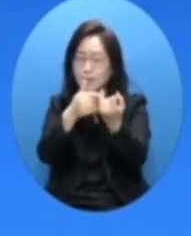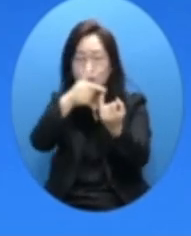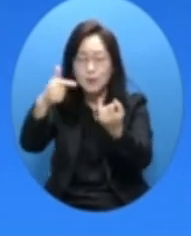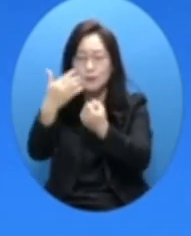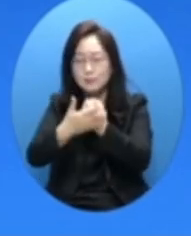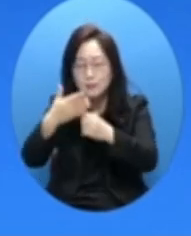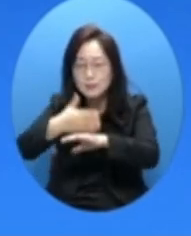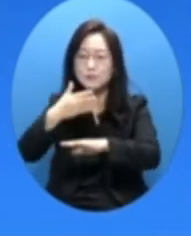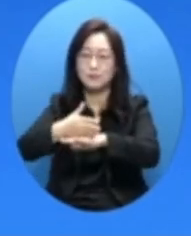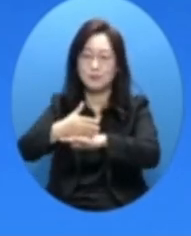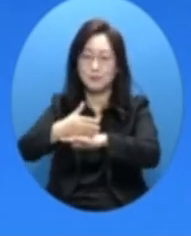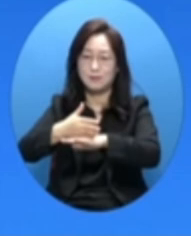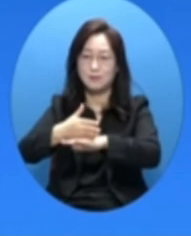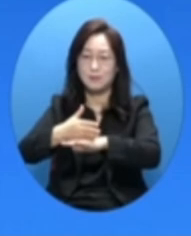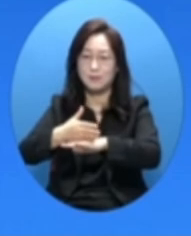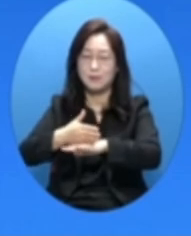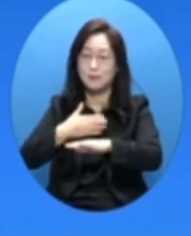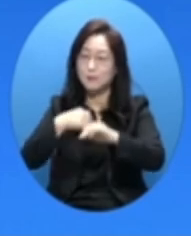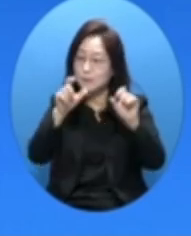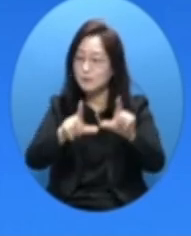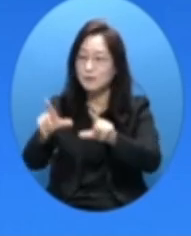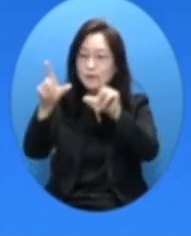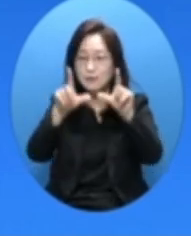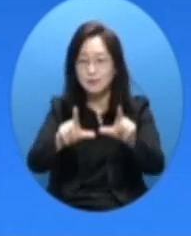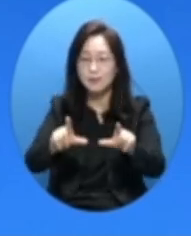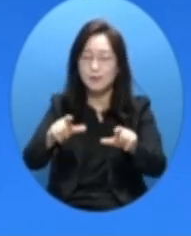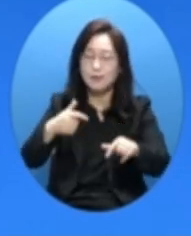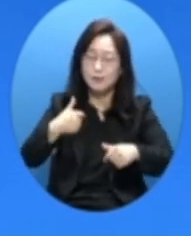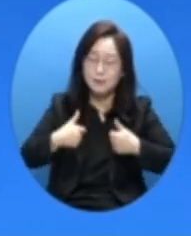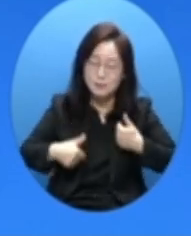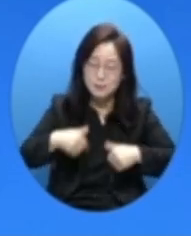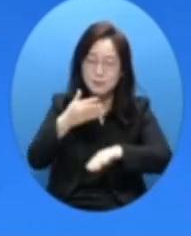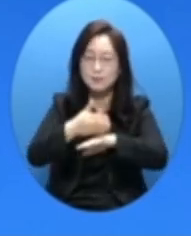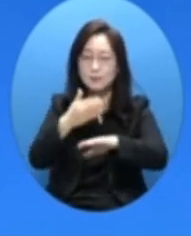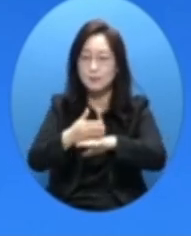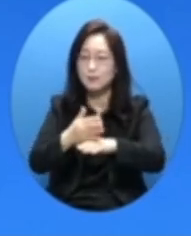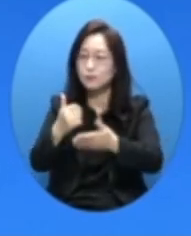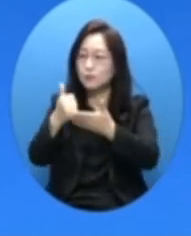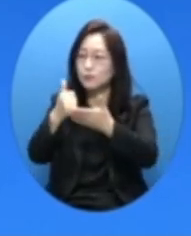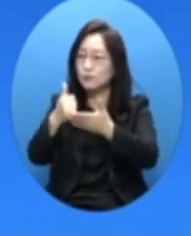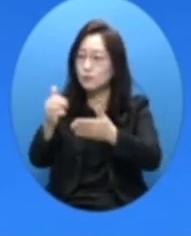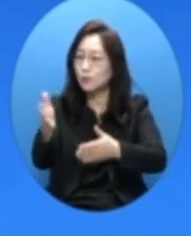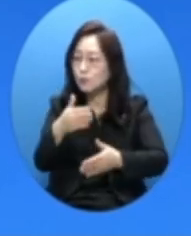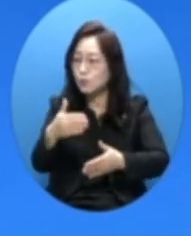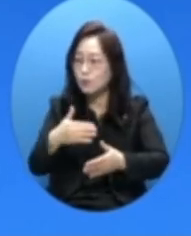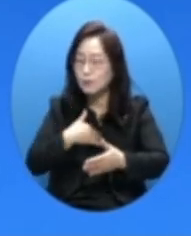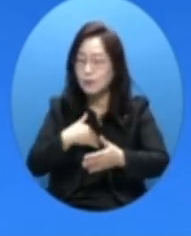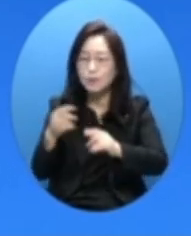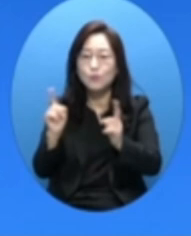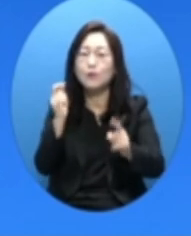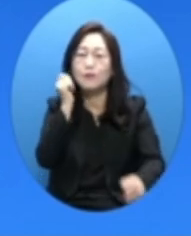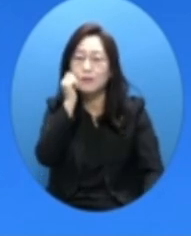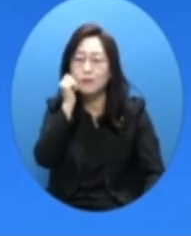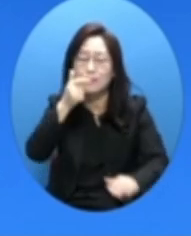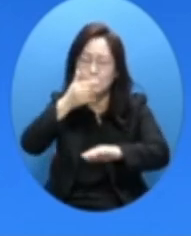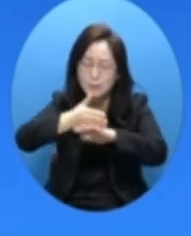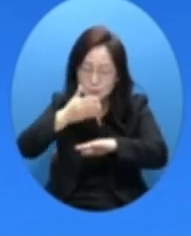감사했습니다 내가 살아가는 것이 너무나 기쁘고 감사하고 내가 주님 없이 어떻게 살까 너무나 감사했습니다